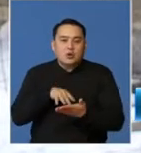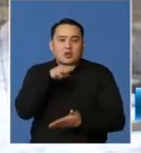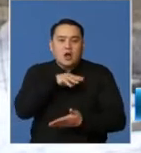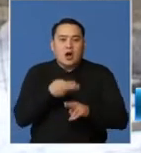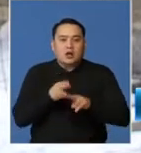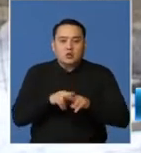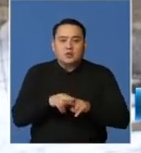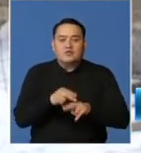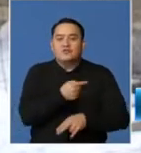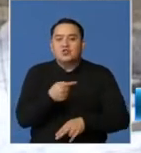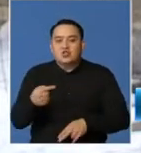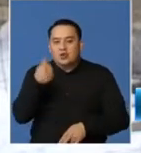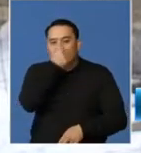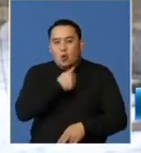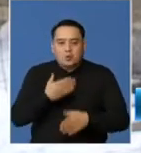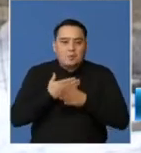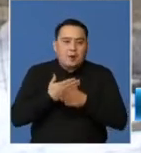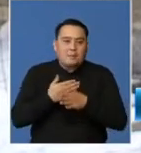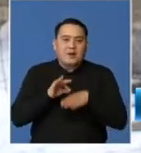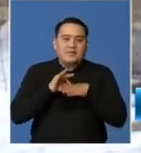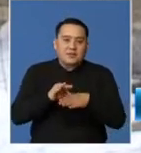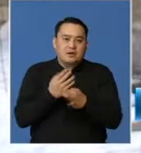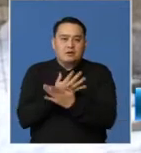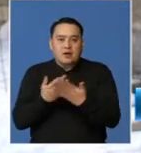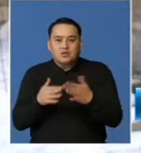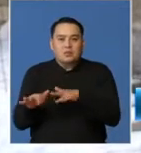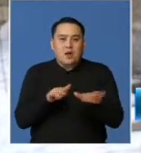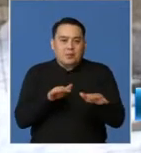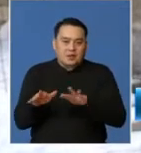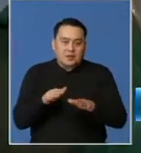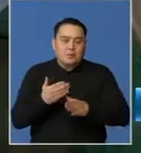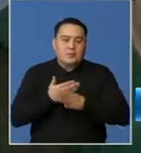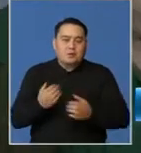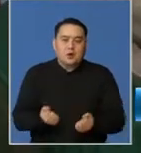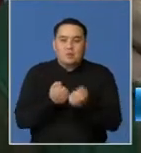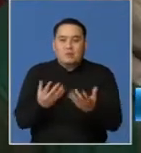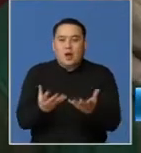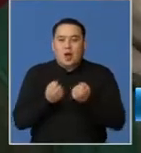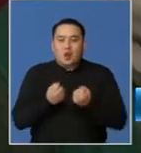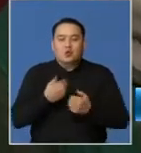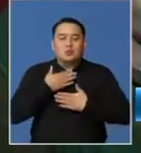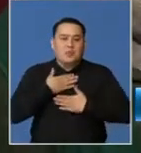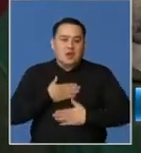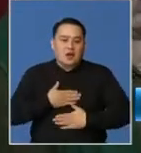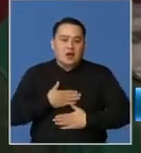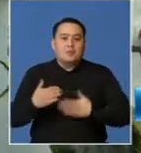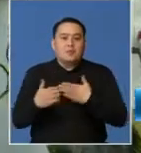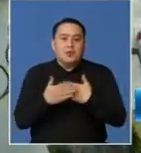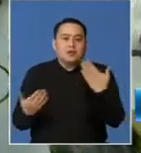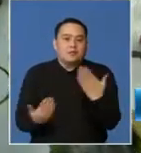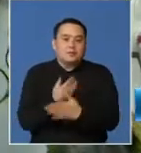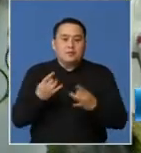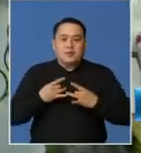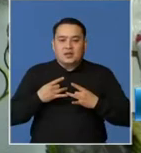Текели, которые нам в течение года помогали в проведении различных мероприятий. Получить подарок приятно, а в преддверии